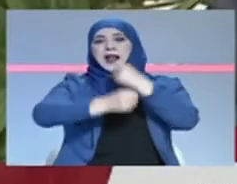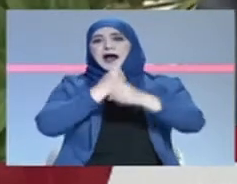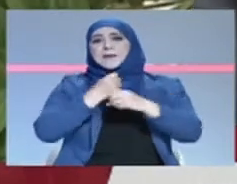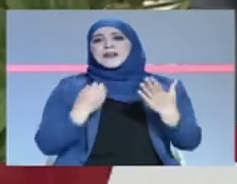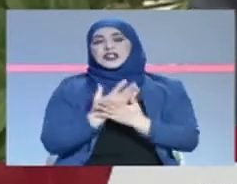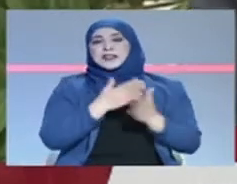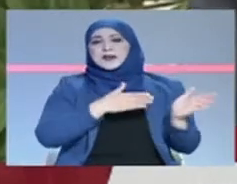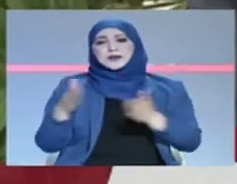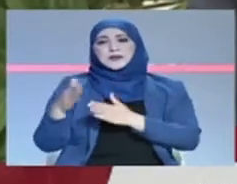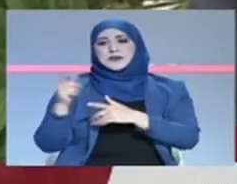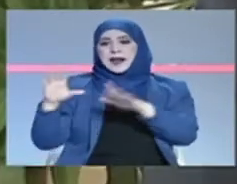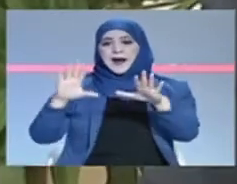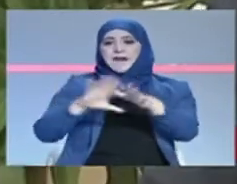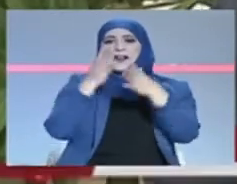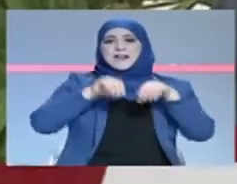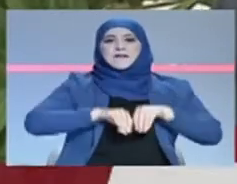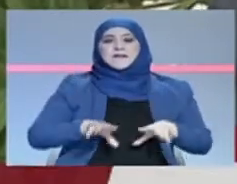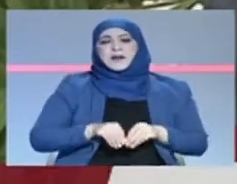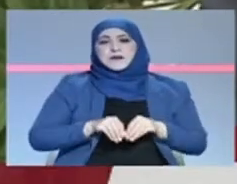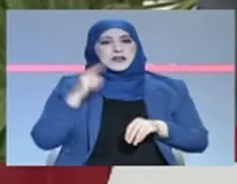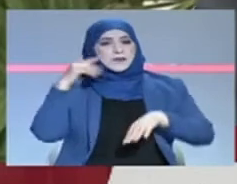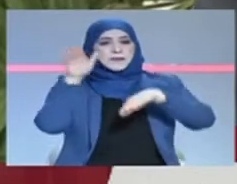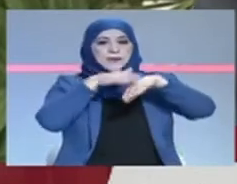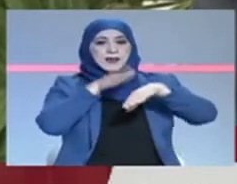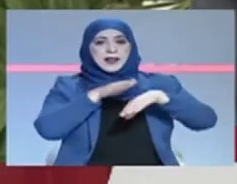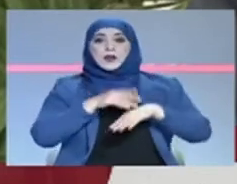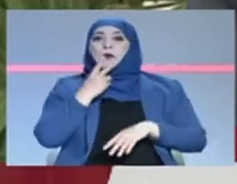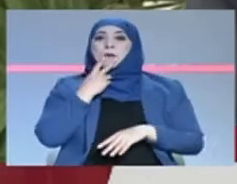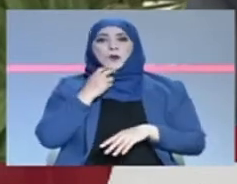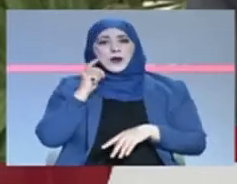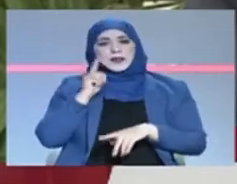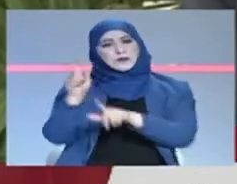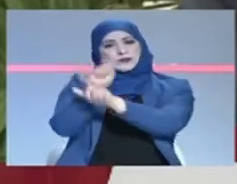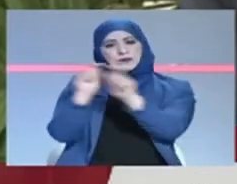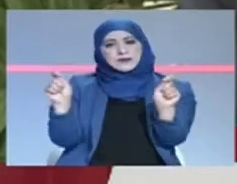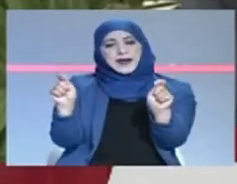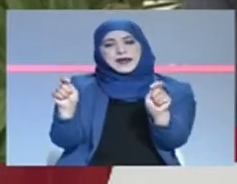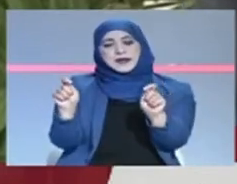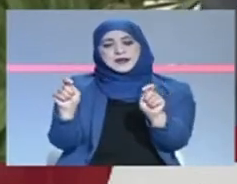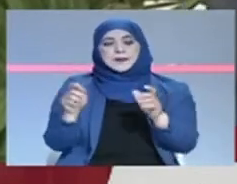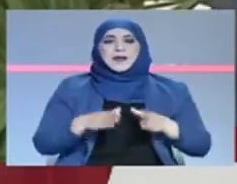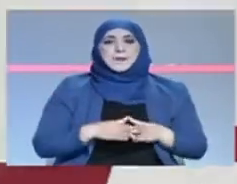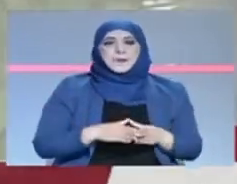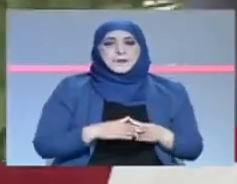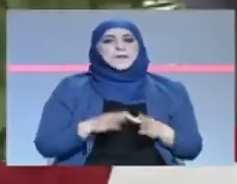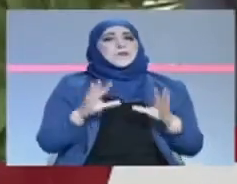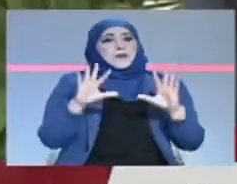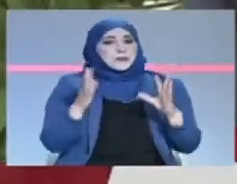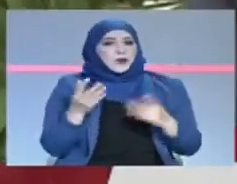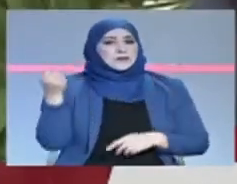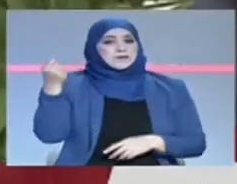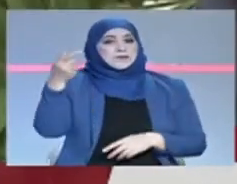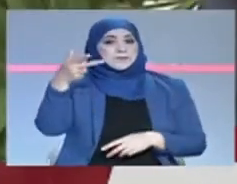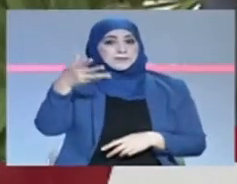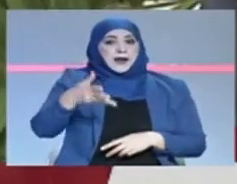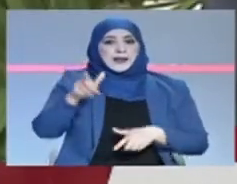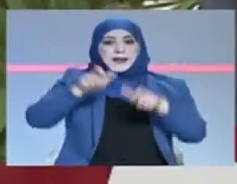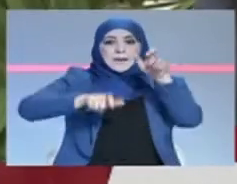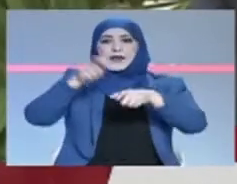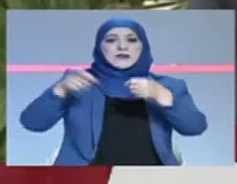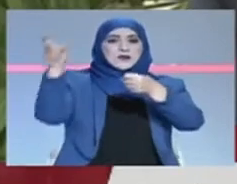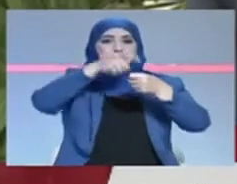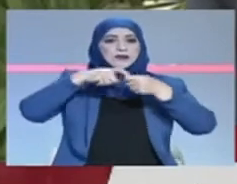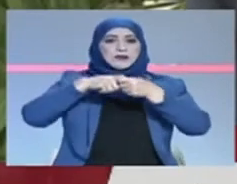بالنسبة للحفلات العائلية، احنا ندعو المواطنين باش يلتزموا بعدد للمشاركين